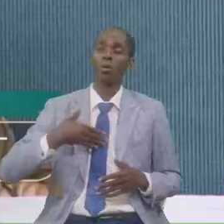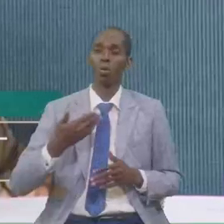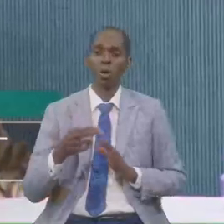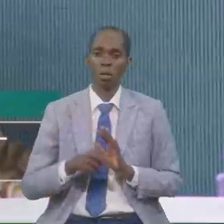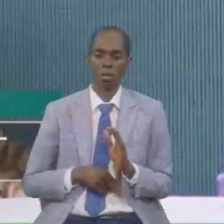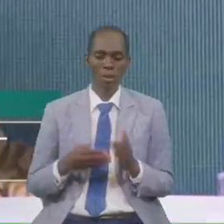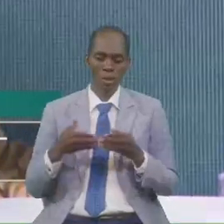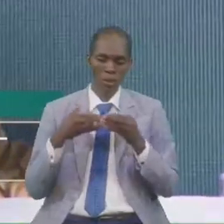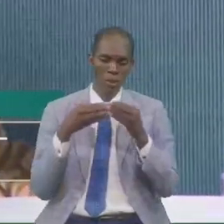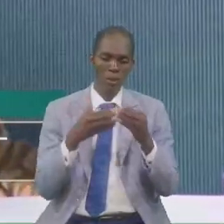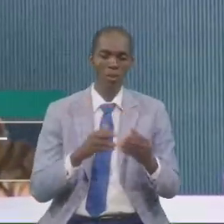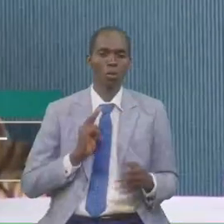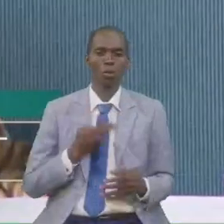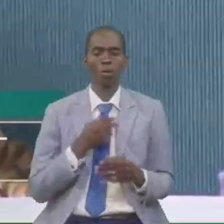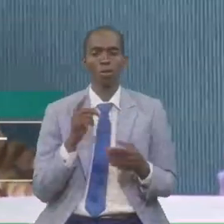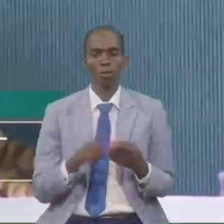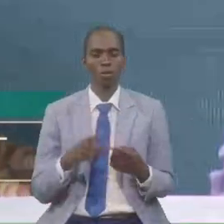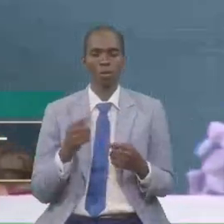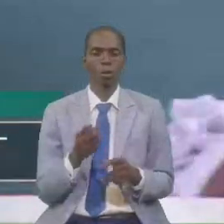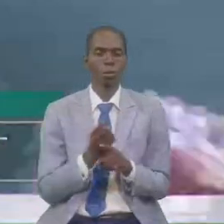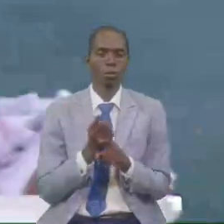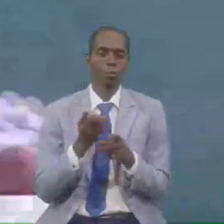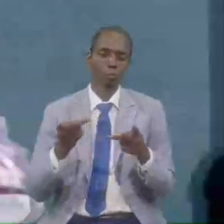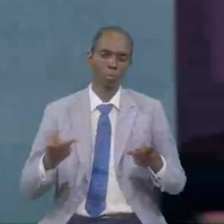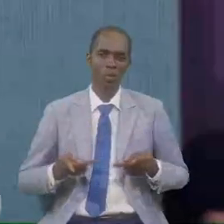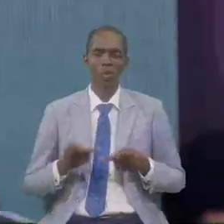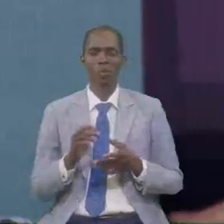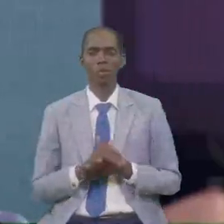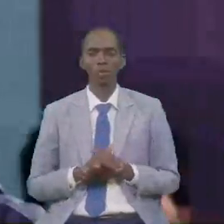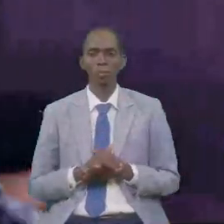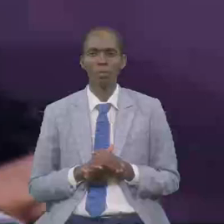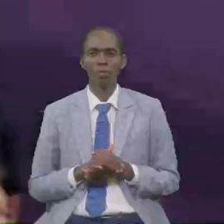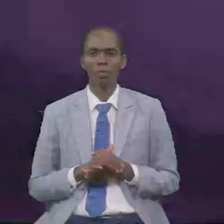C'est la bonne volonté qui nous amène à la destination souhaitée.